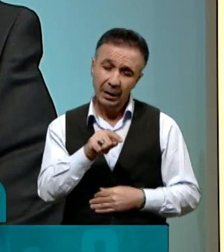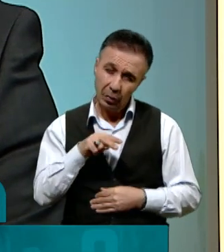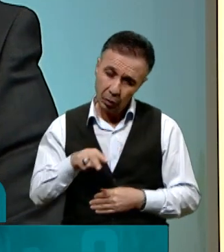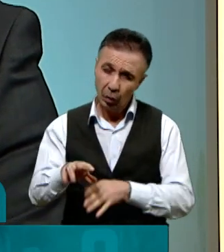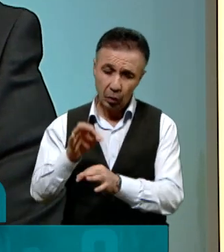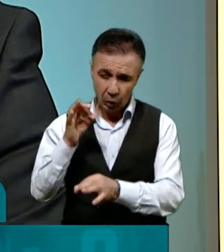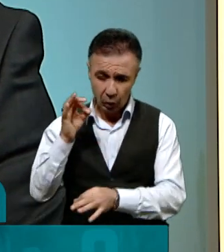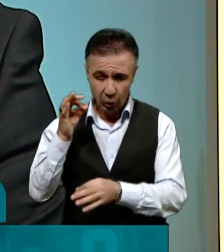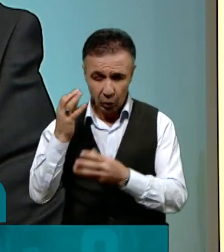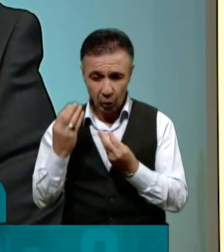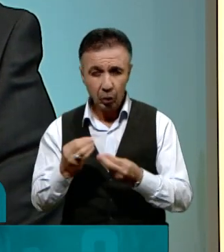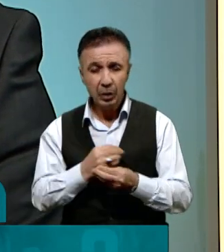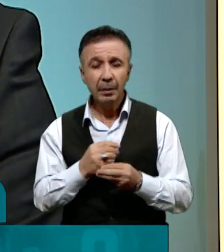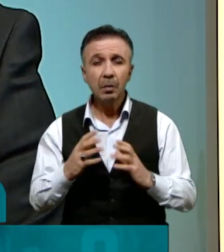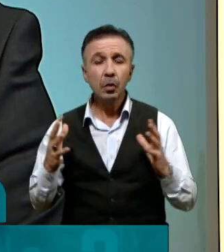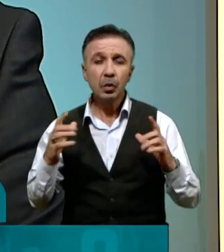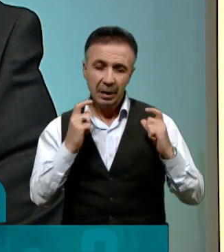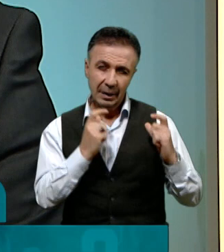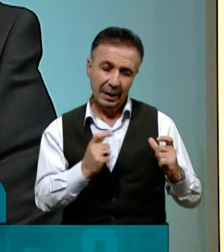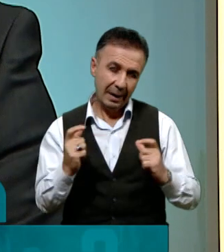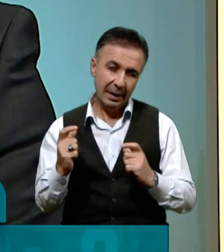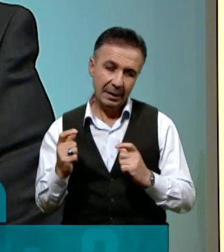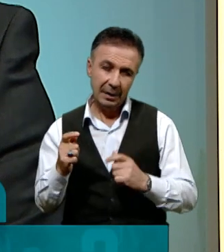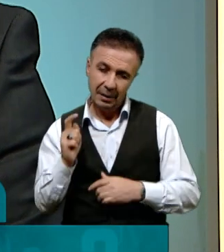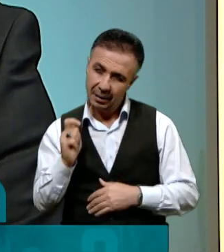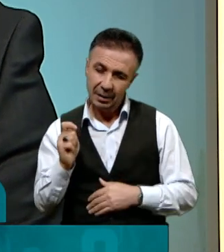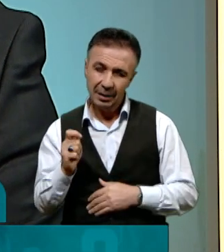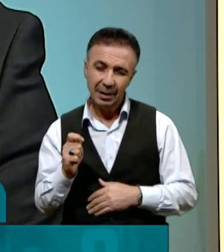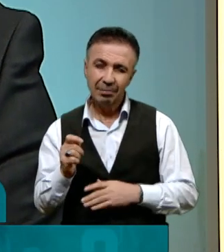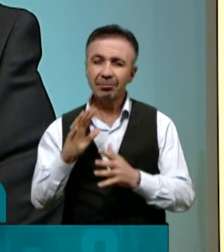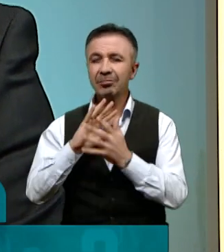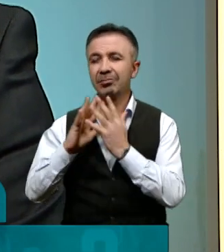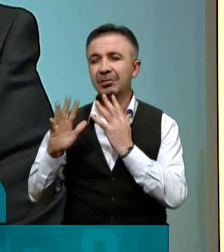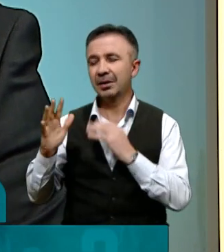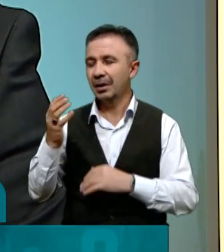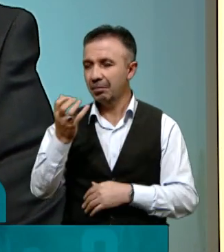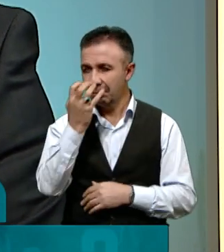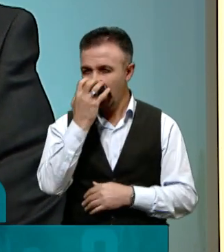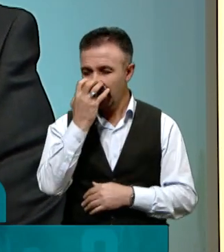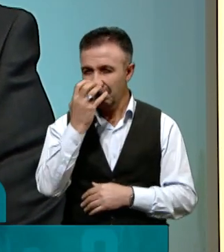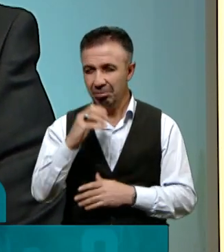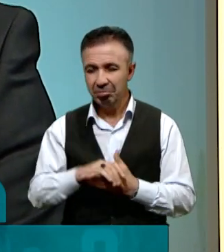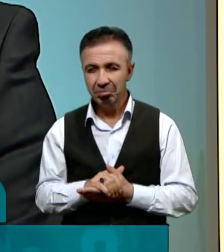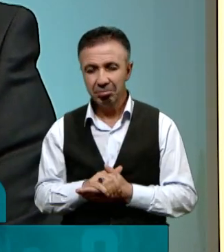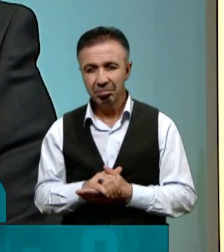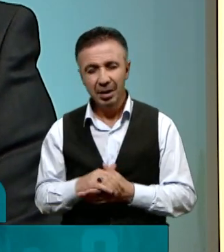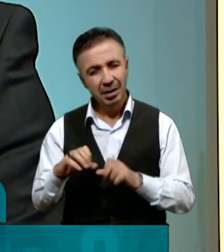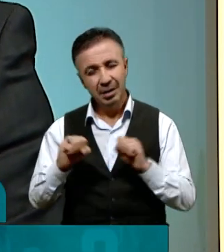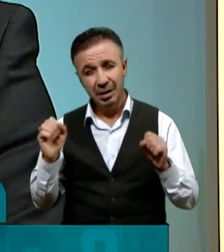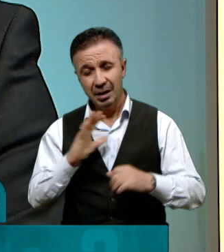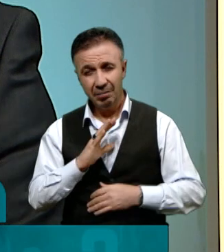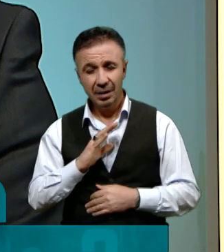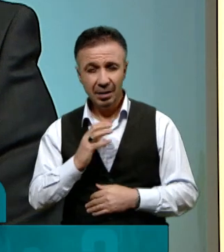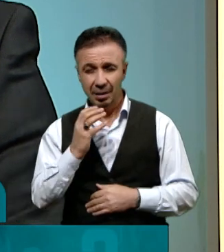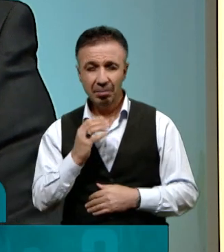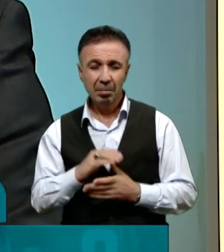çok özellikle büyük şehirlerde gerçekten insanlar sıra beklemek. Şartların biraz ne yapması, aleyhte olması ne yapabiliyor? Böyle